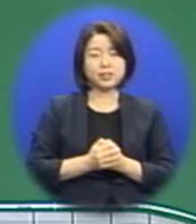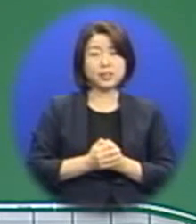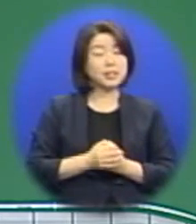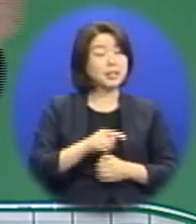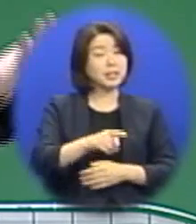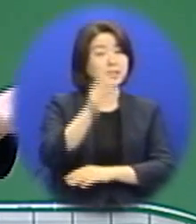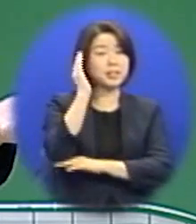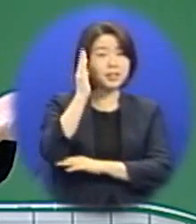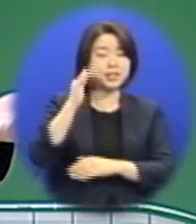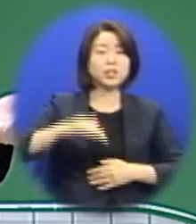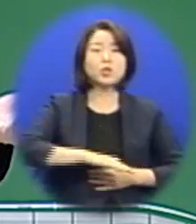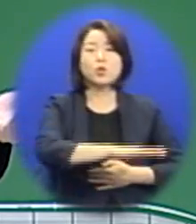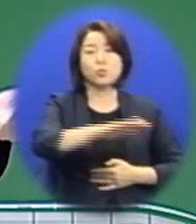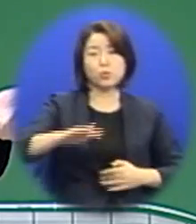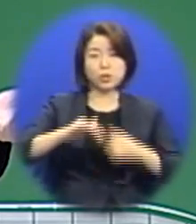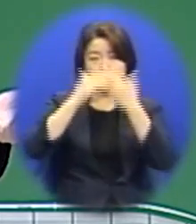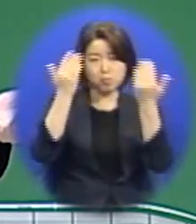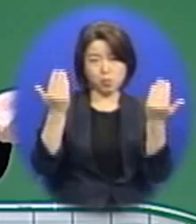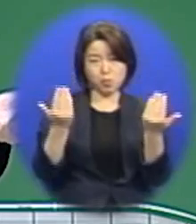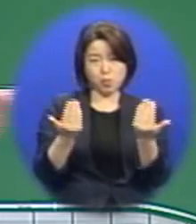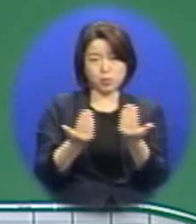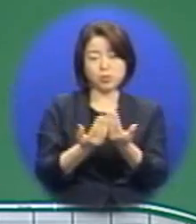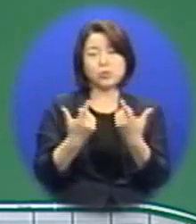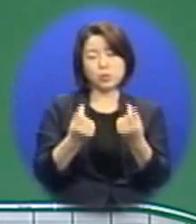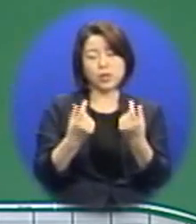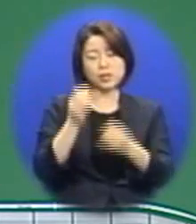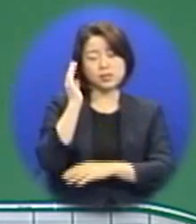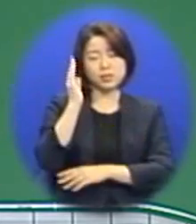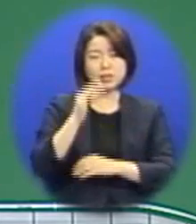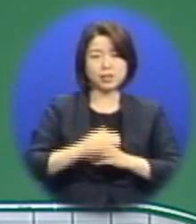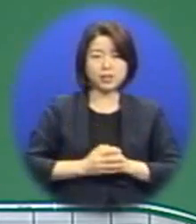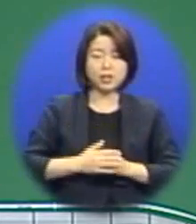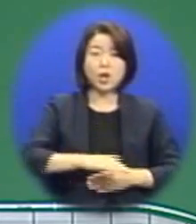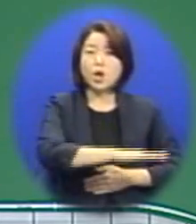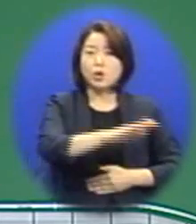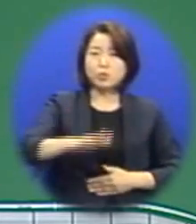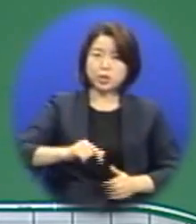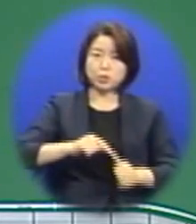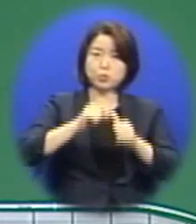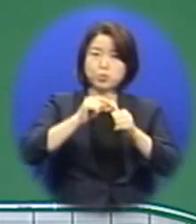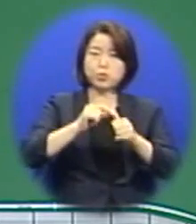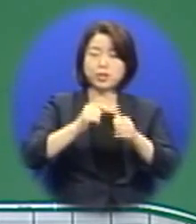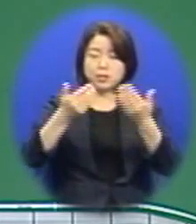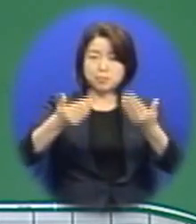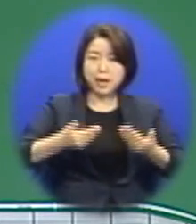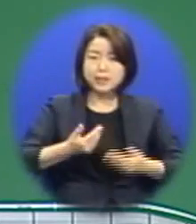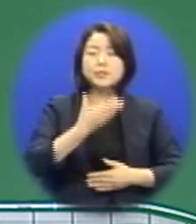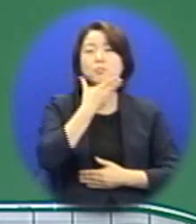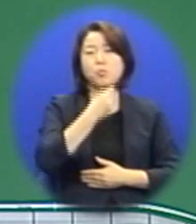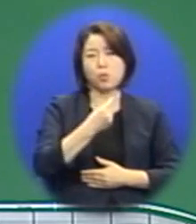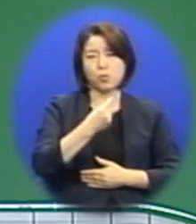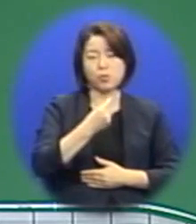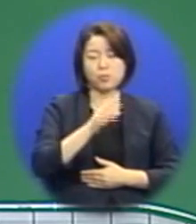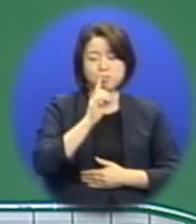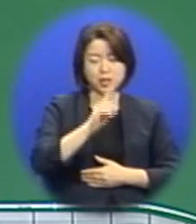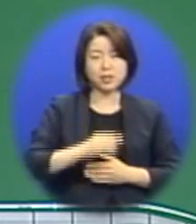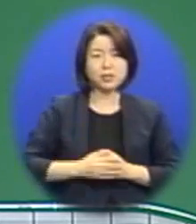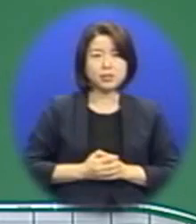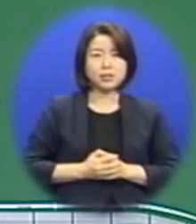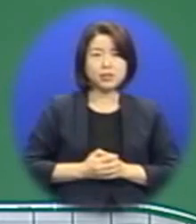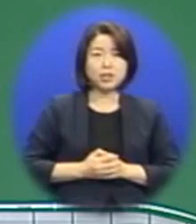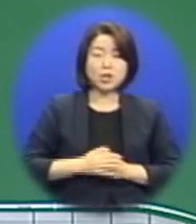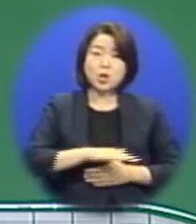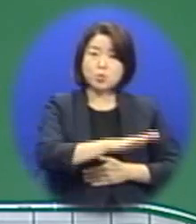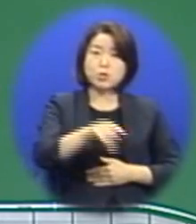이 이야기는 우리 모두의 이야기예요. 우리가 받은 구원의 복을 말하는 것입니다. 우리가 그